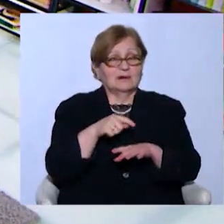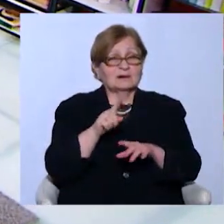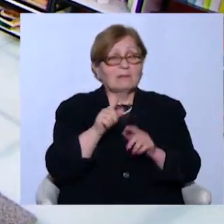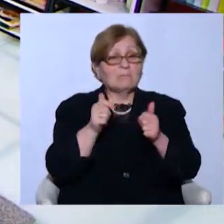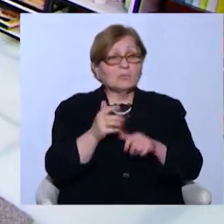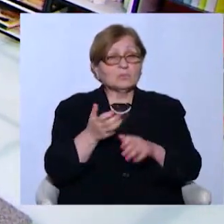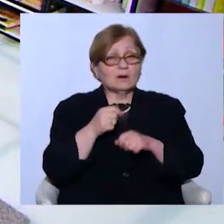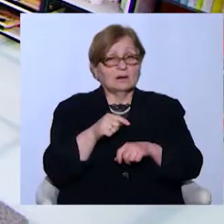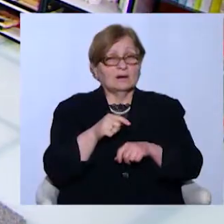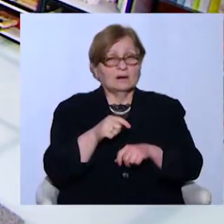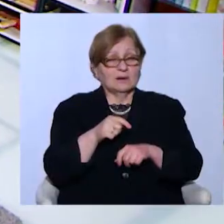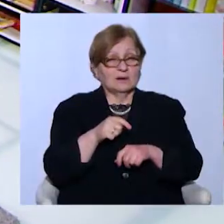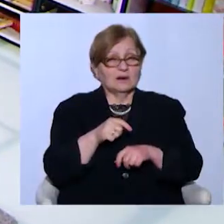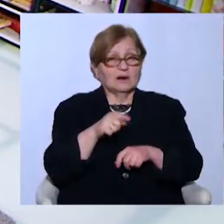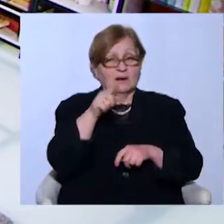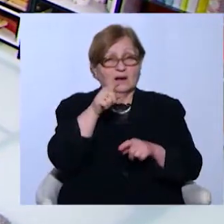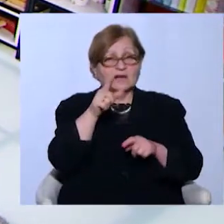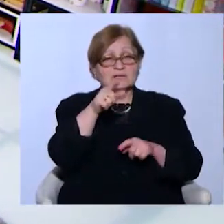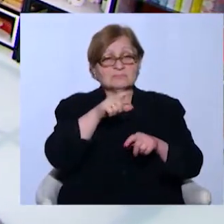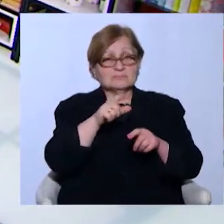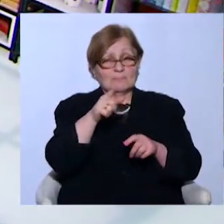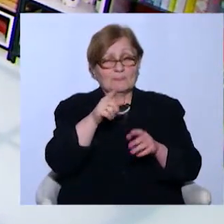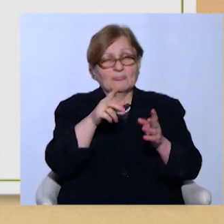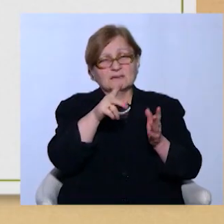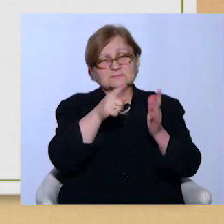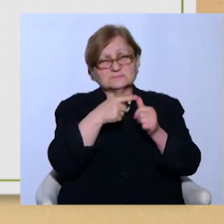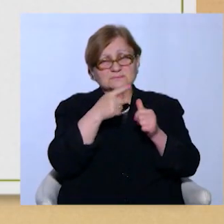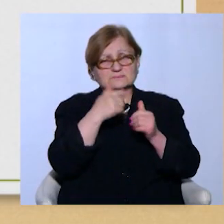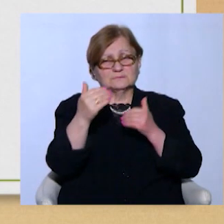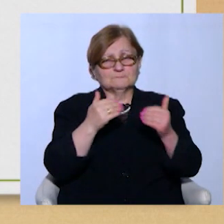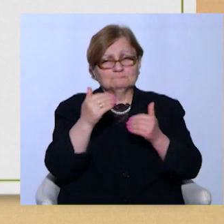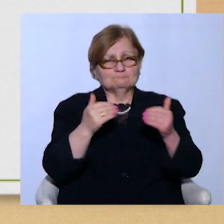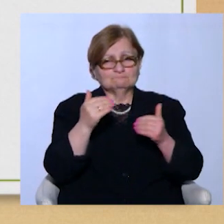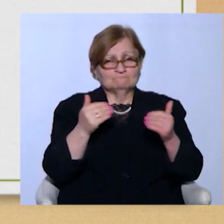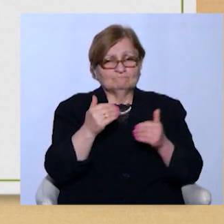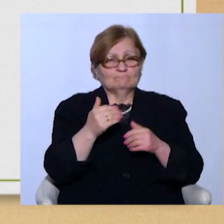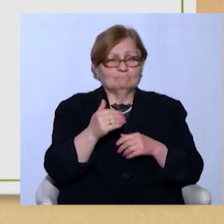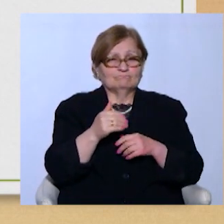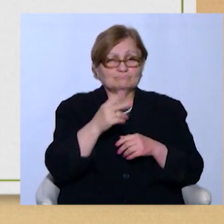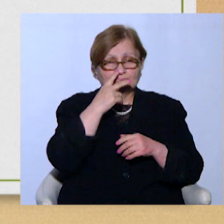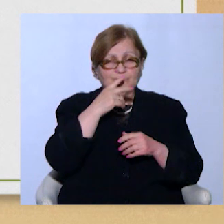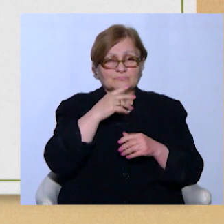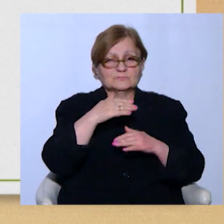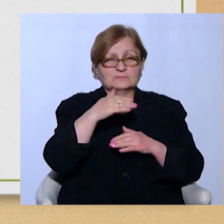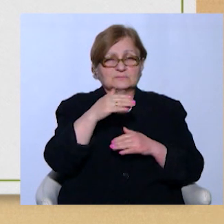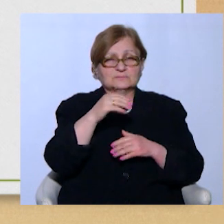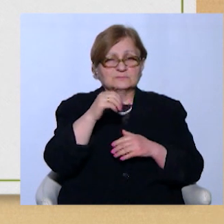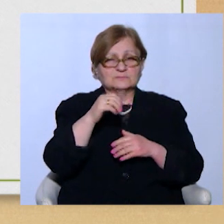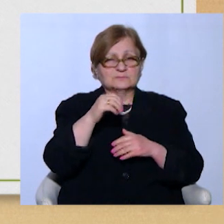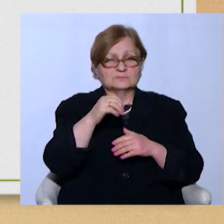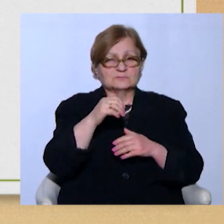ფიგურა, რომელიც MPN სამკუთხედის შემთხვევაში MCN სამკუთხედია, MNTK ტრაპეციის შემთხვევაში